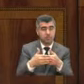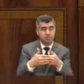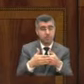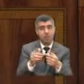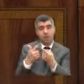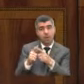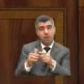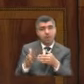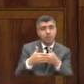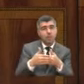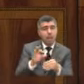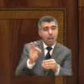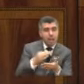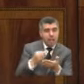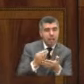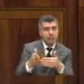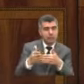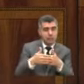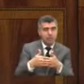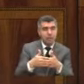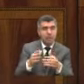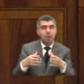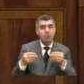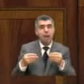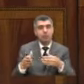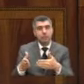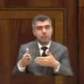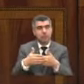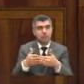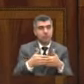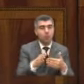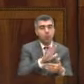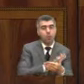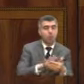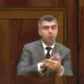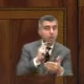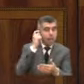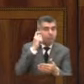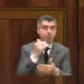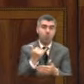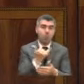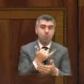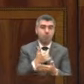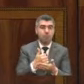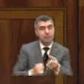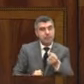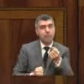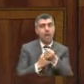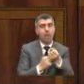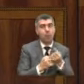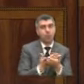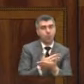مع شو سد، كان في جامع الفنان سد. على الاقل نفكروا فيهم ونتعاونوا معهم. الناس كيلتجؤوا